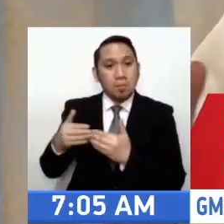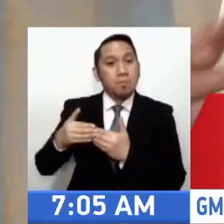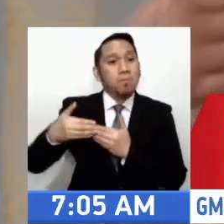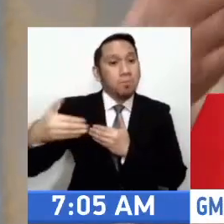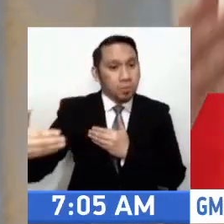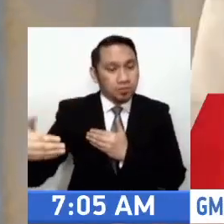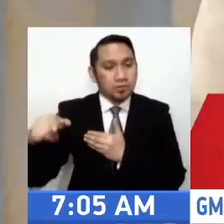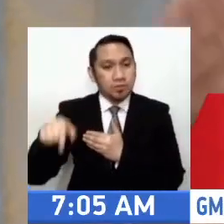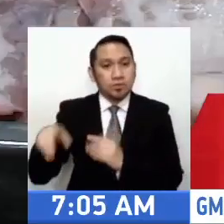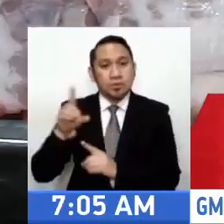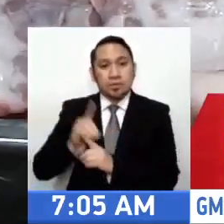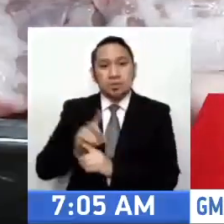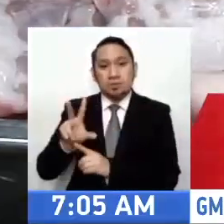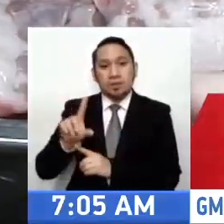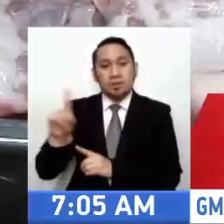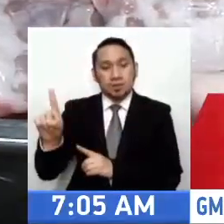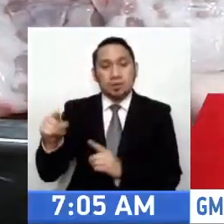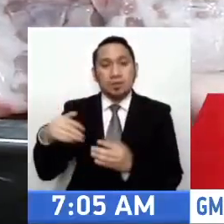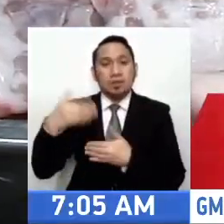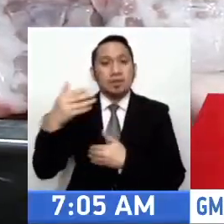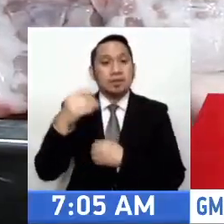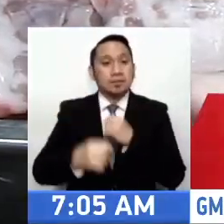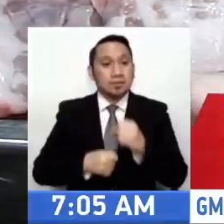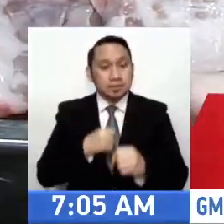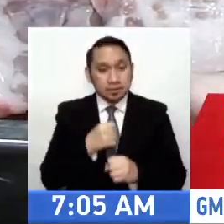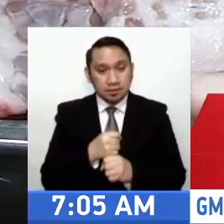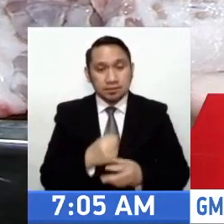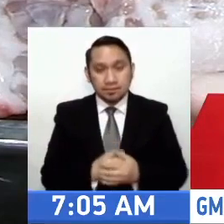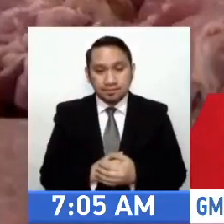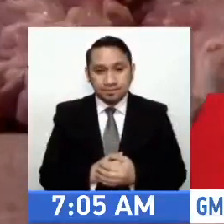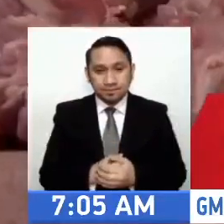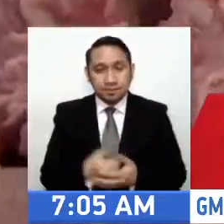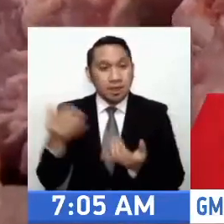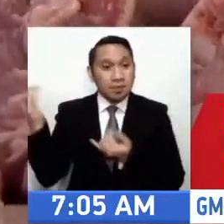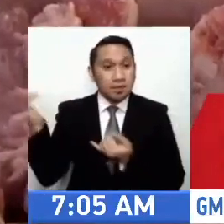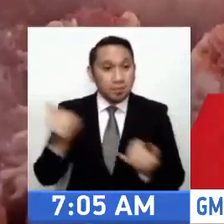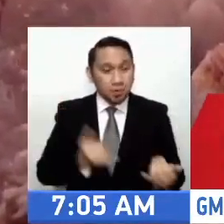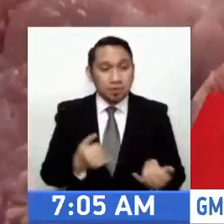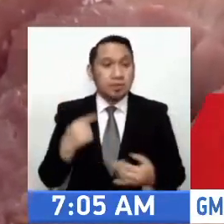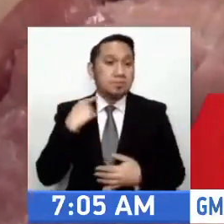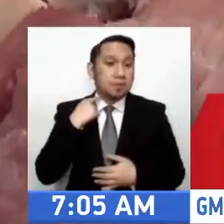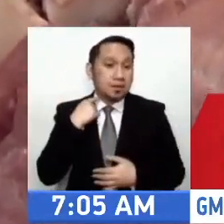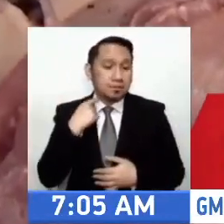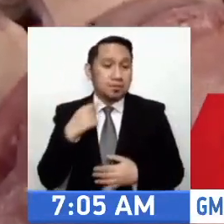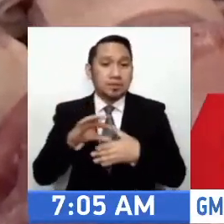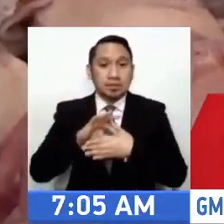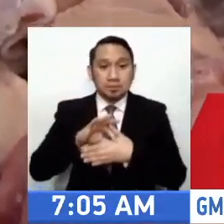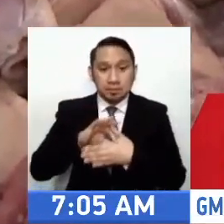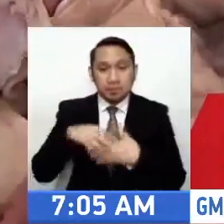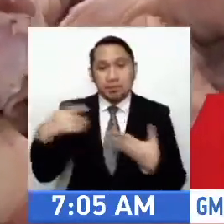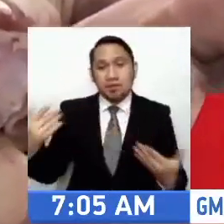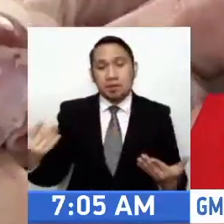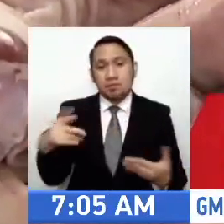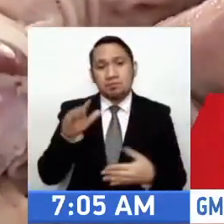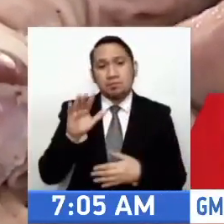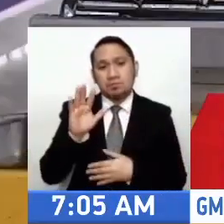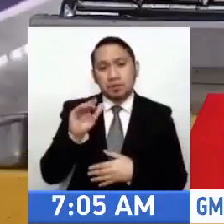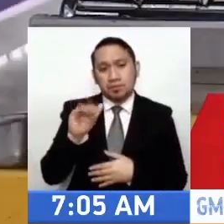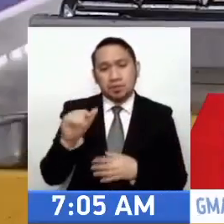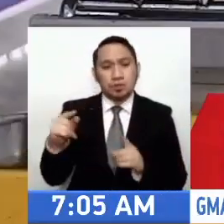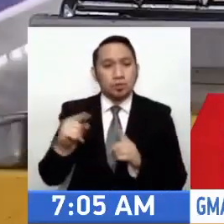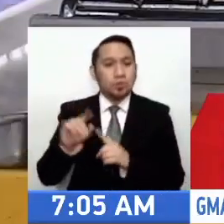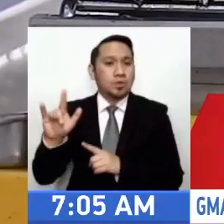ng susunod na taon. Ang pag-iimport ng karning baboy ay papatawan pa rin ng 15% hanggang 25% tax, 5%